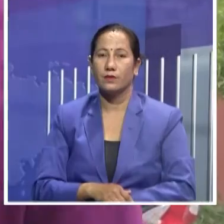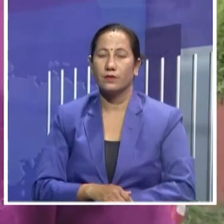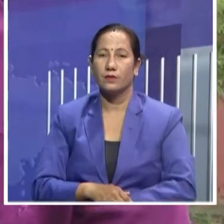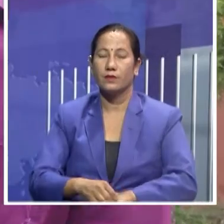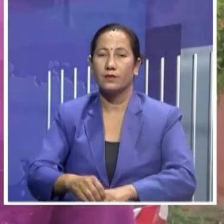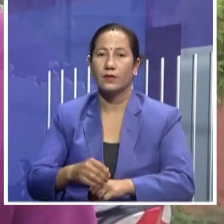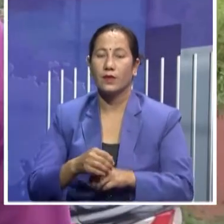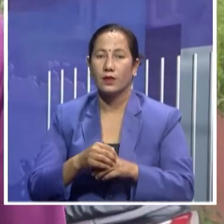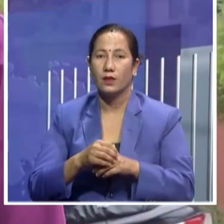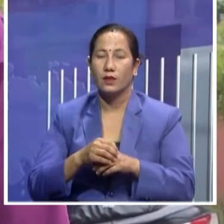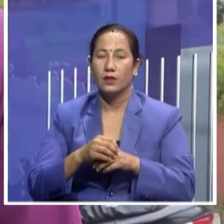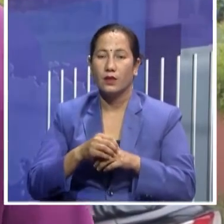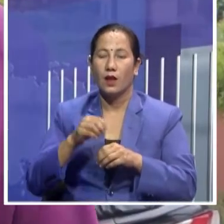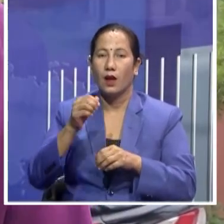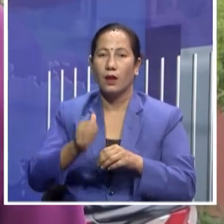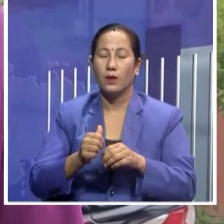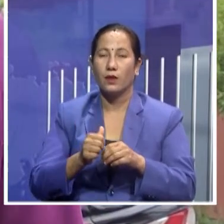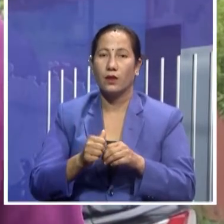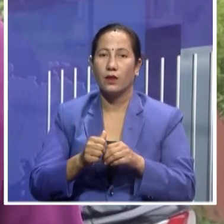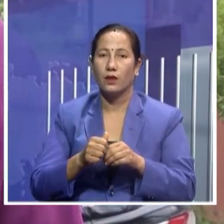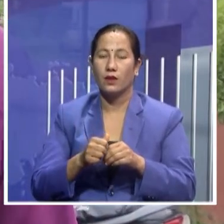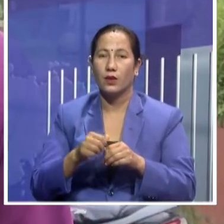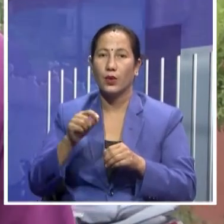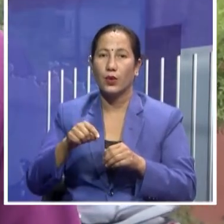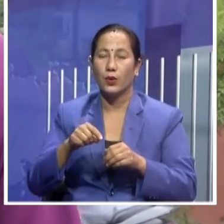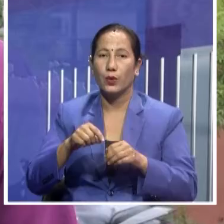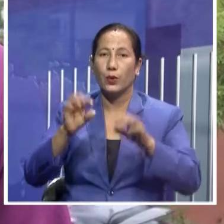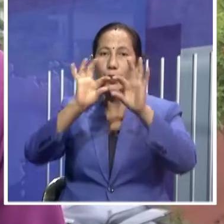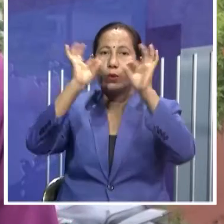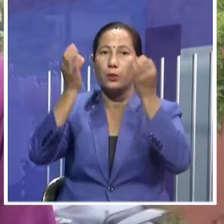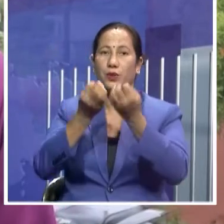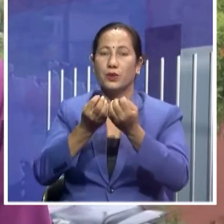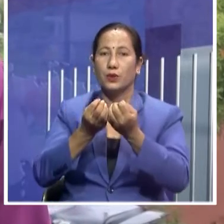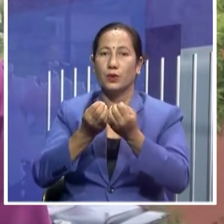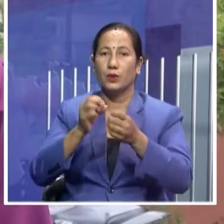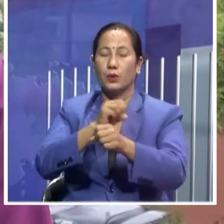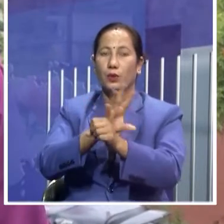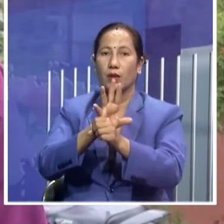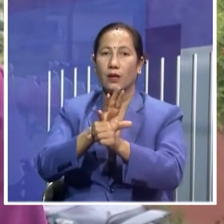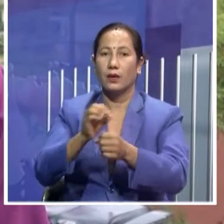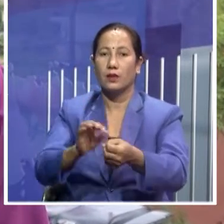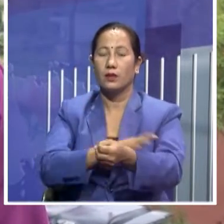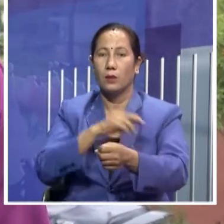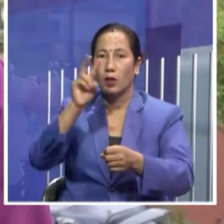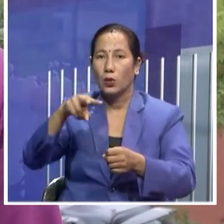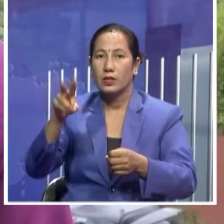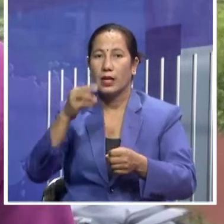गौरा सुरु त भएको छ, अब यो विश्व नै कोरोनाबाट सङ्क्रमित भएको